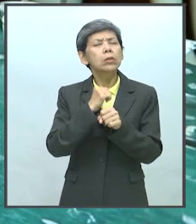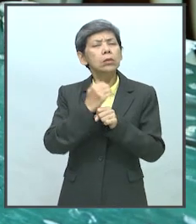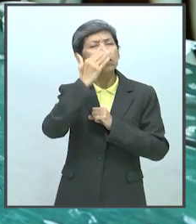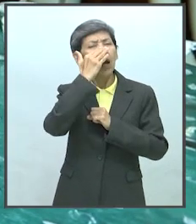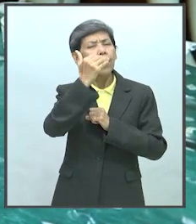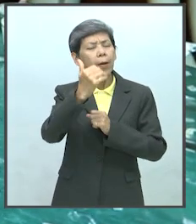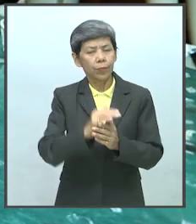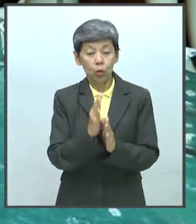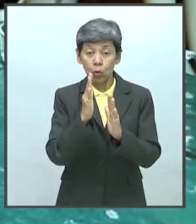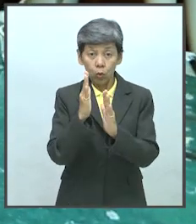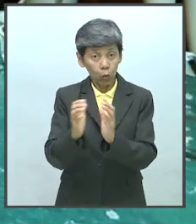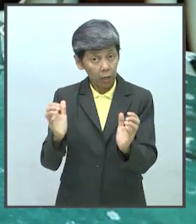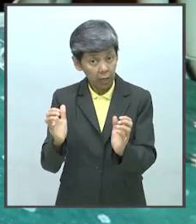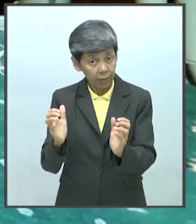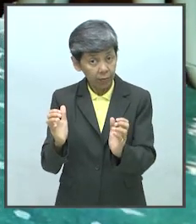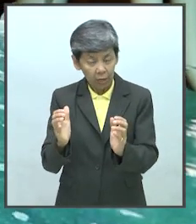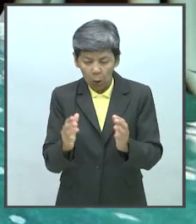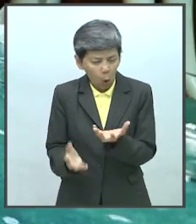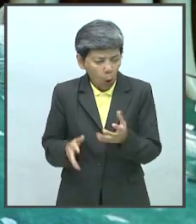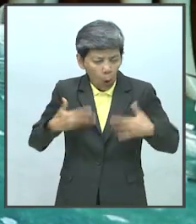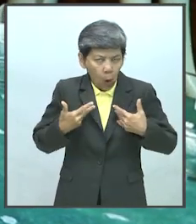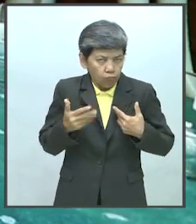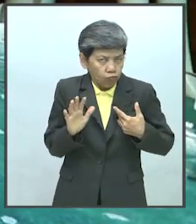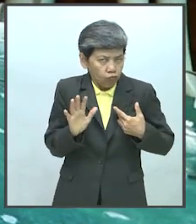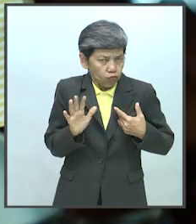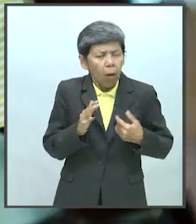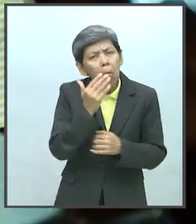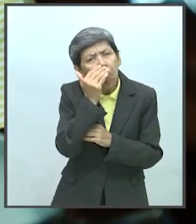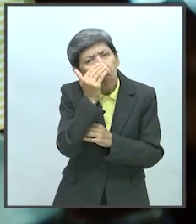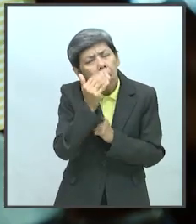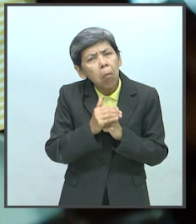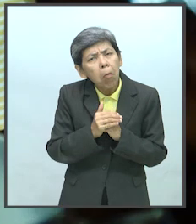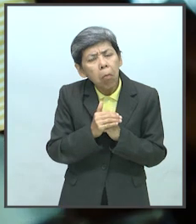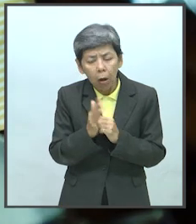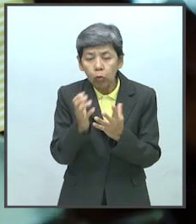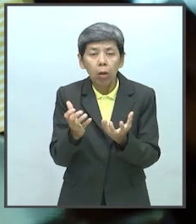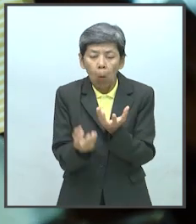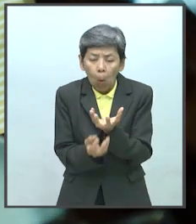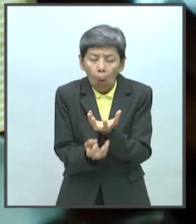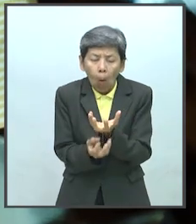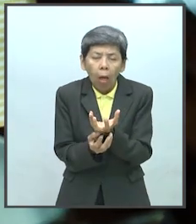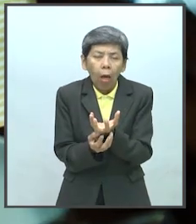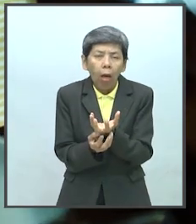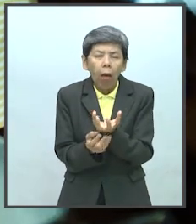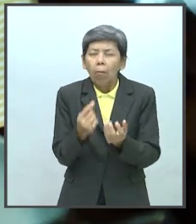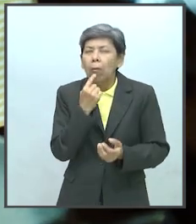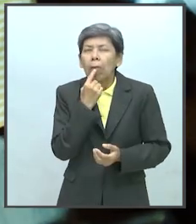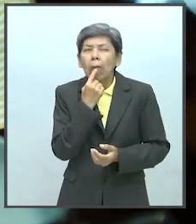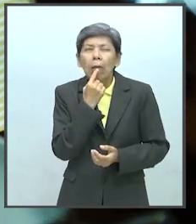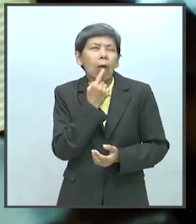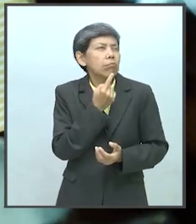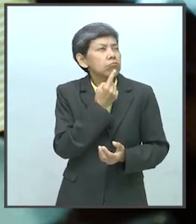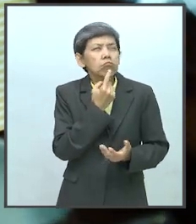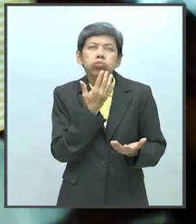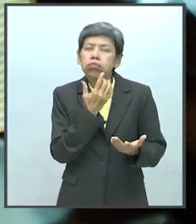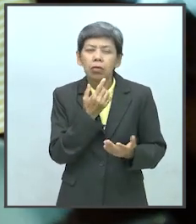ทุเรียนไม่ควรจะโดนความร้อนโดยตรง ทำไมอะคะ นะครับไม่อย่างนั้นทุเรียนก็จะสุกเกินไปรสชาติก็คือจะเปลี่ยนจ